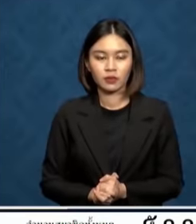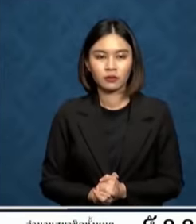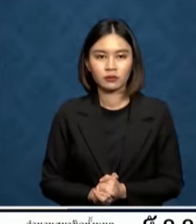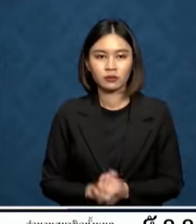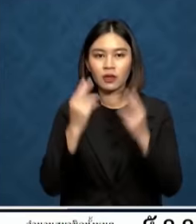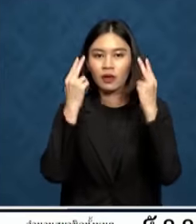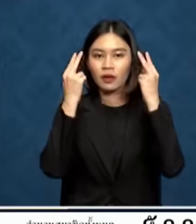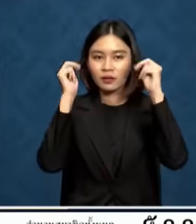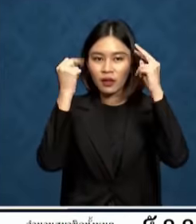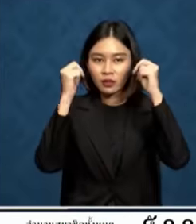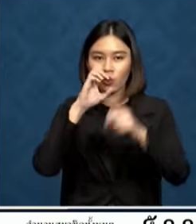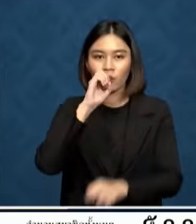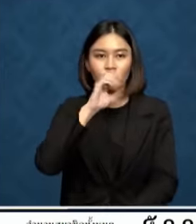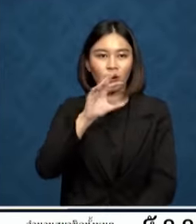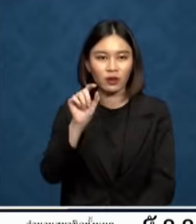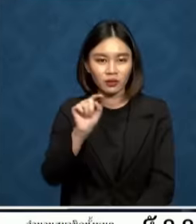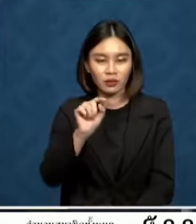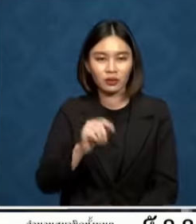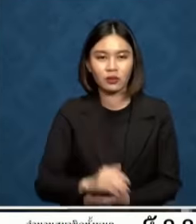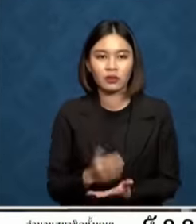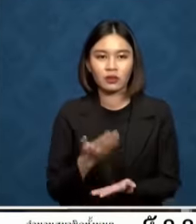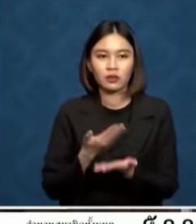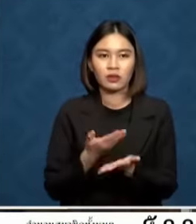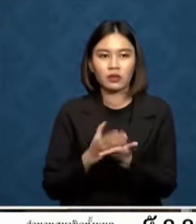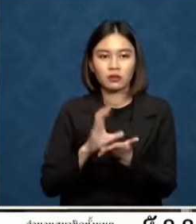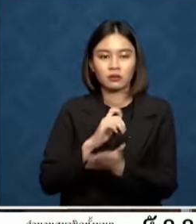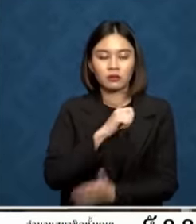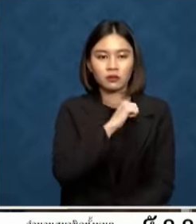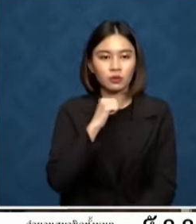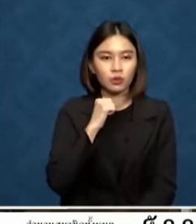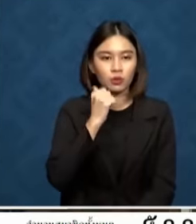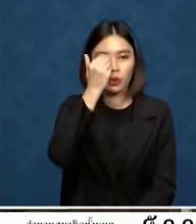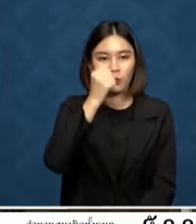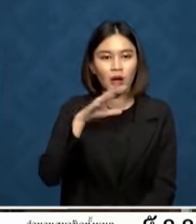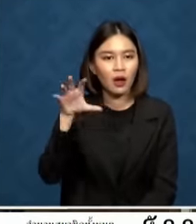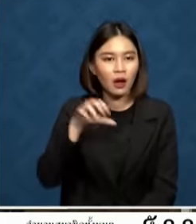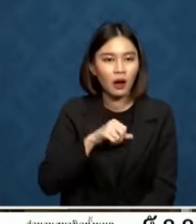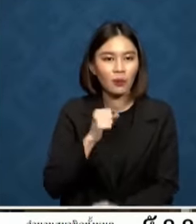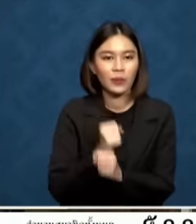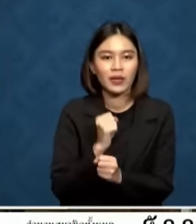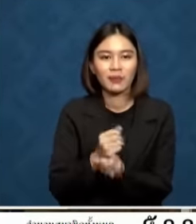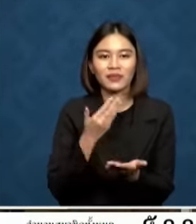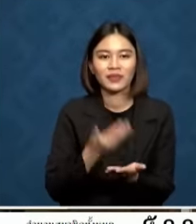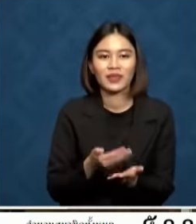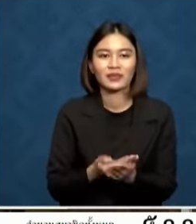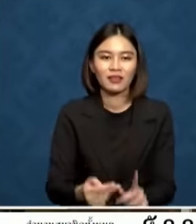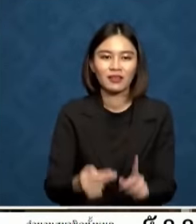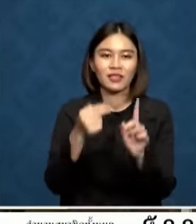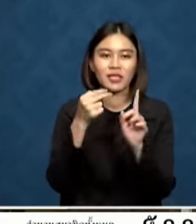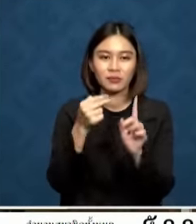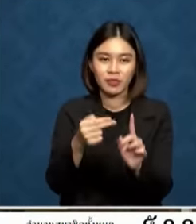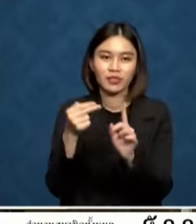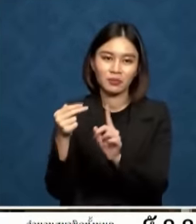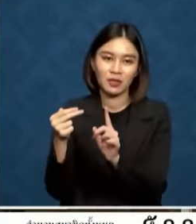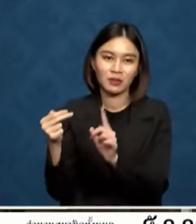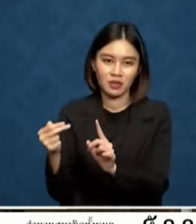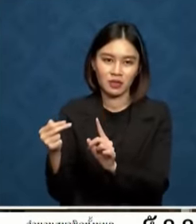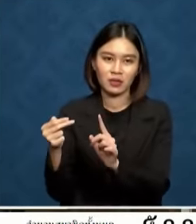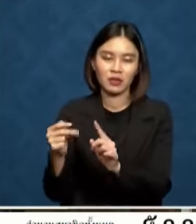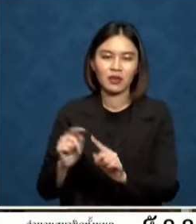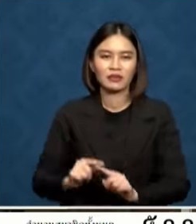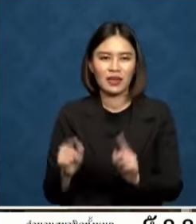นายกอาจจะอ้างว่าขาดดุลเพิ่มเพราะว่าต้องเอาไปทำิิอwalletแต่